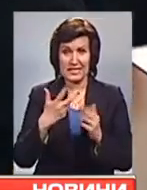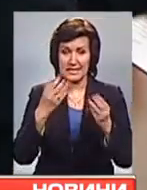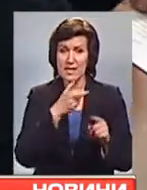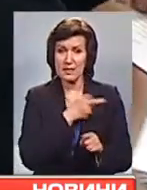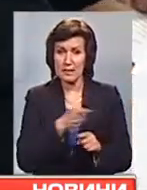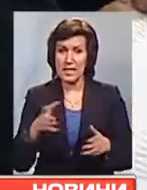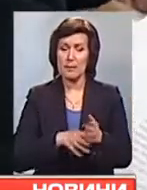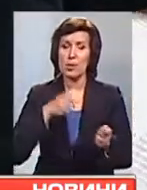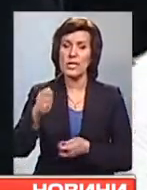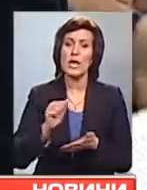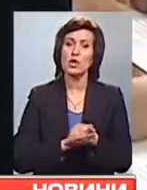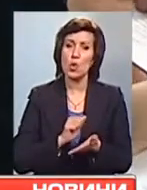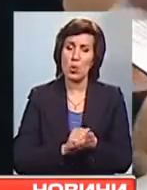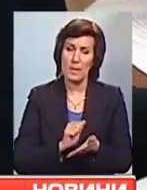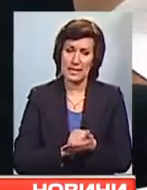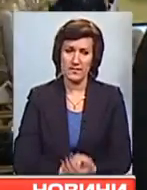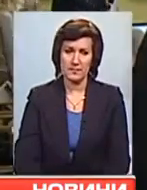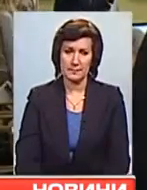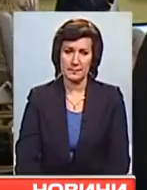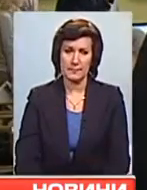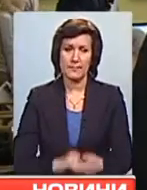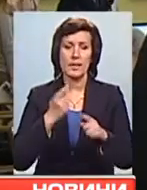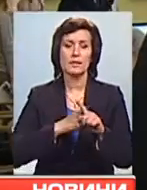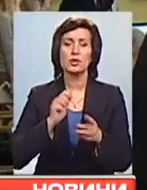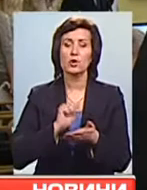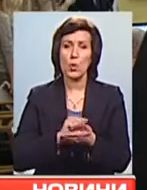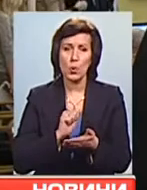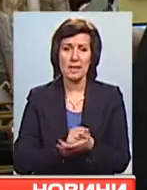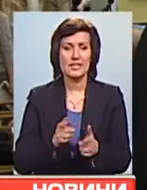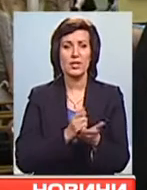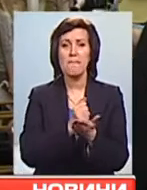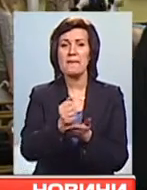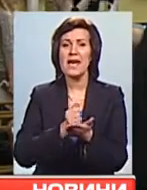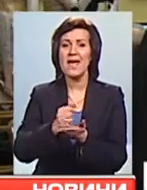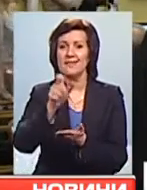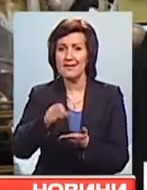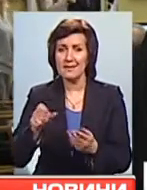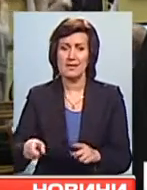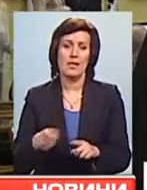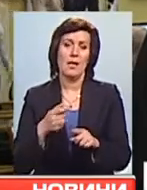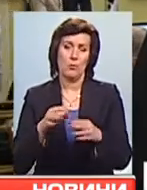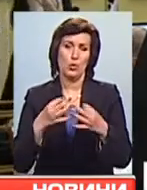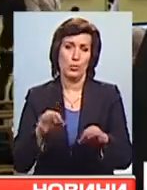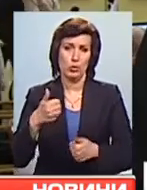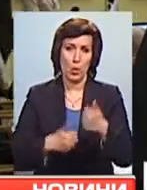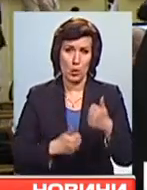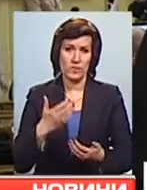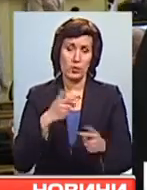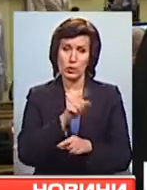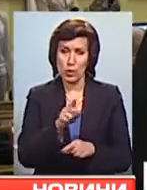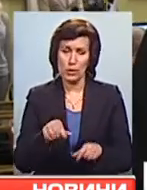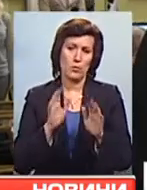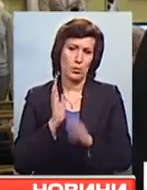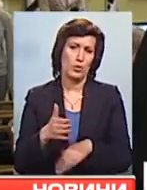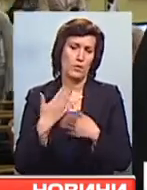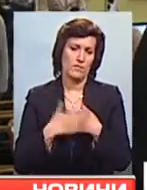30-денний термін подання документів претендентами. Ті документи чи ті претенденти, які будуть допущені до конкурсу, вже по відношенню до них ми